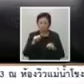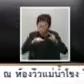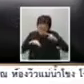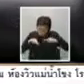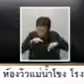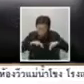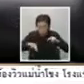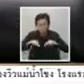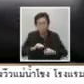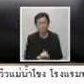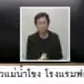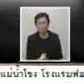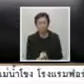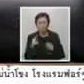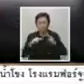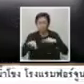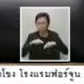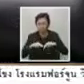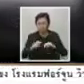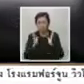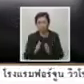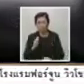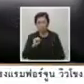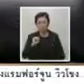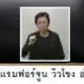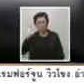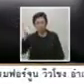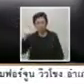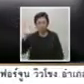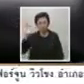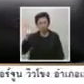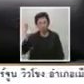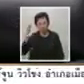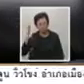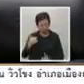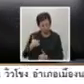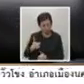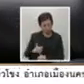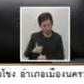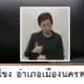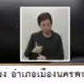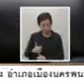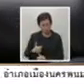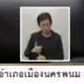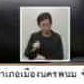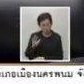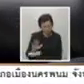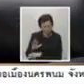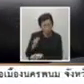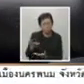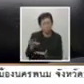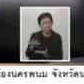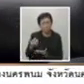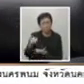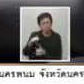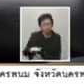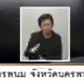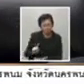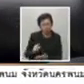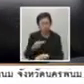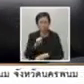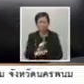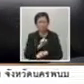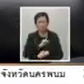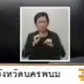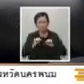ว่าคนที่ได้เอกสิทธิ์อภิปรายเนี่ยจะถูกละเมิดหรือไม่คนวินิจฉัยชี้ขาดอยู่ที่ท่านประธานจริงๆครับถ้าท่าน